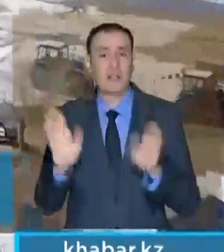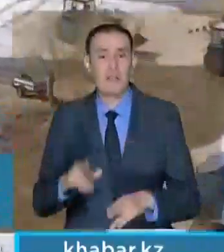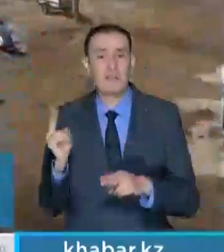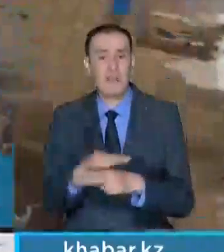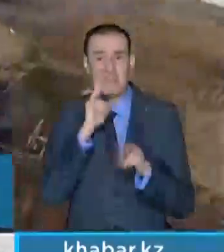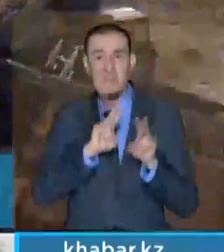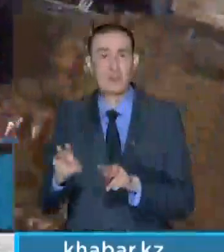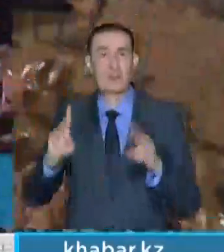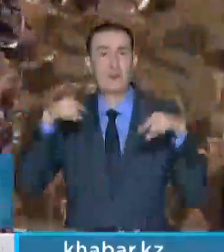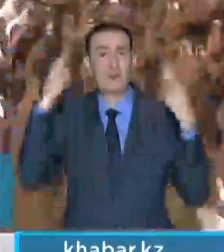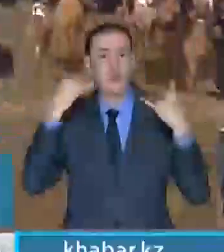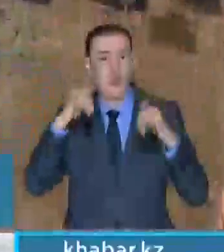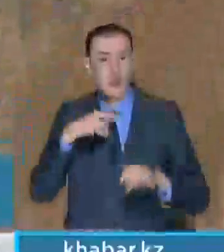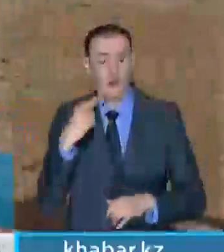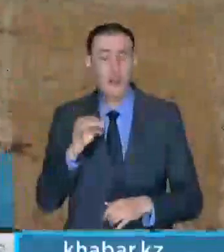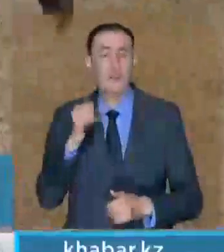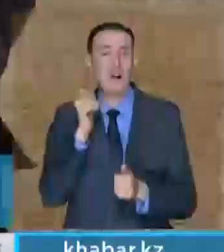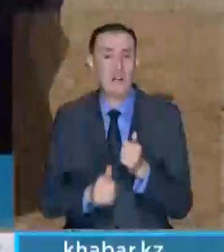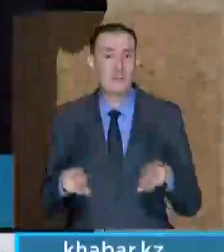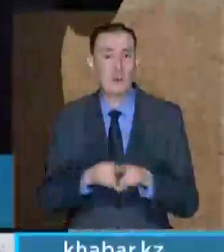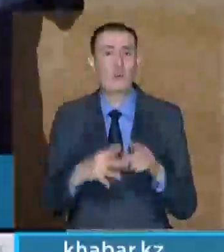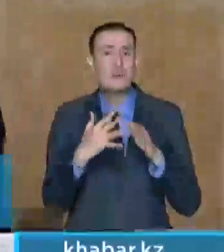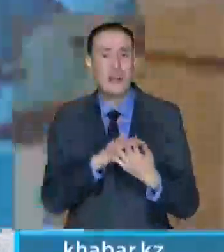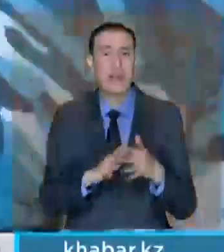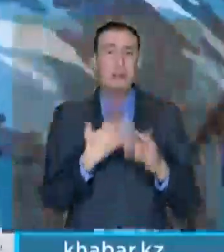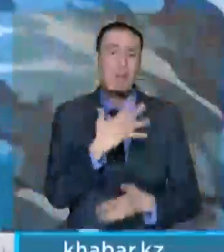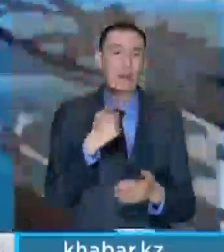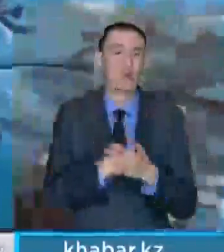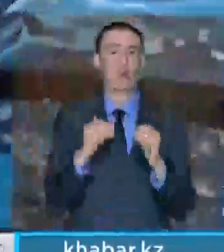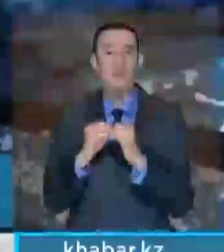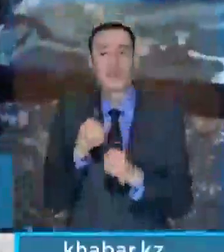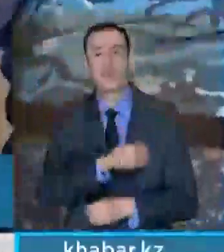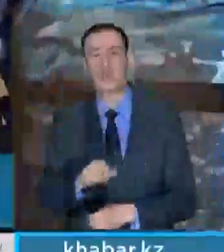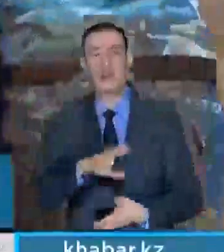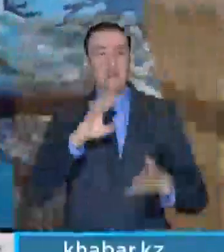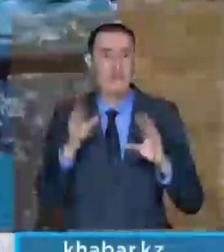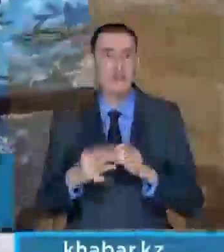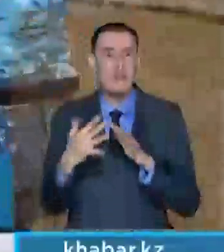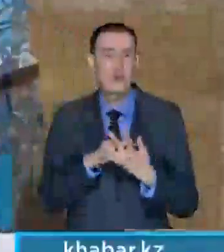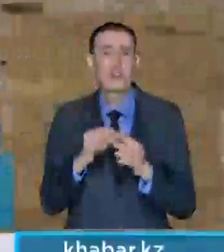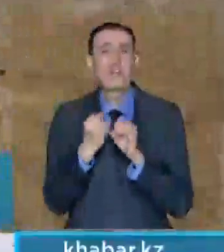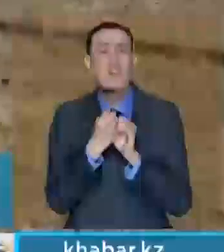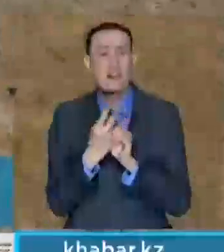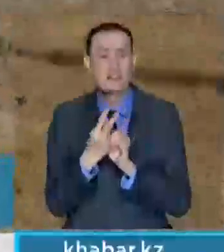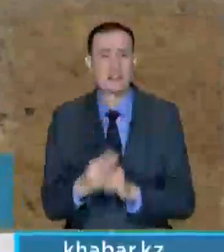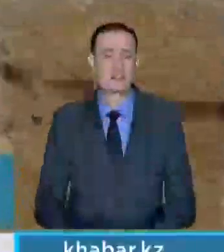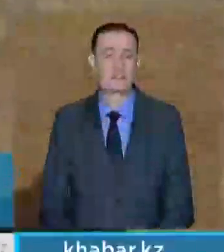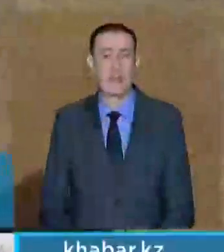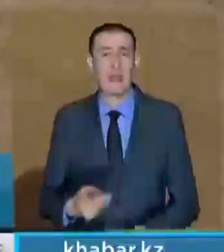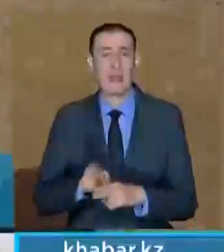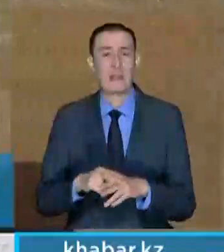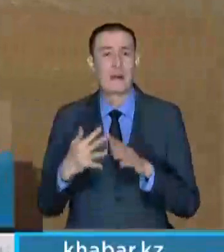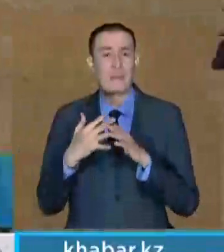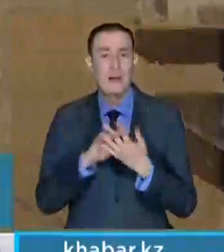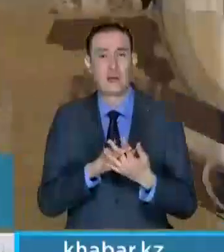присмотра скод говорят Спасатели и в каждом таком селе от п до 10 человек всего таких сёл 12 это посёлок